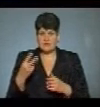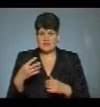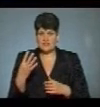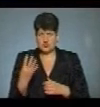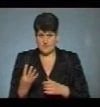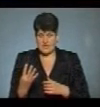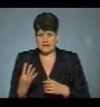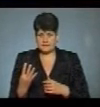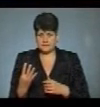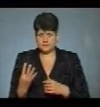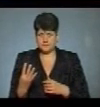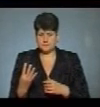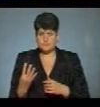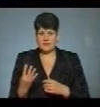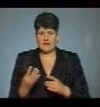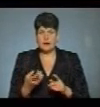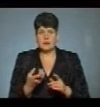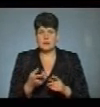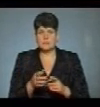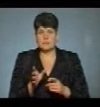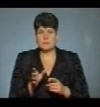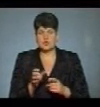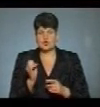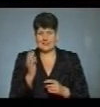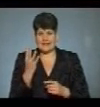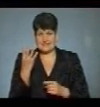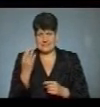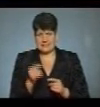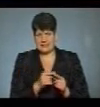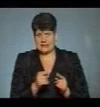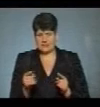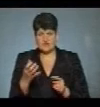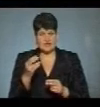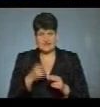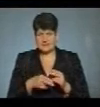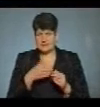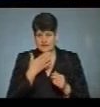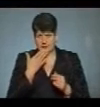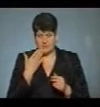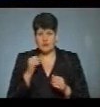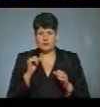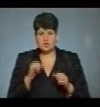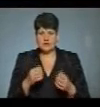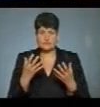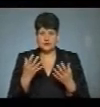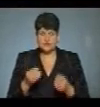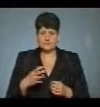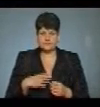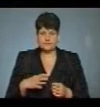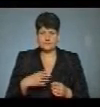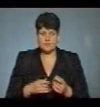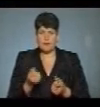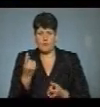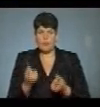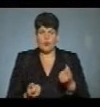24-те максимальний інкубаційний період 14 днів ще не завершений. Тобто, можливо, очікувати